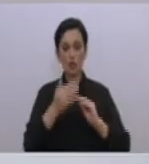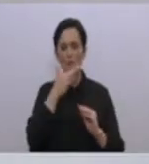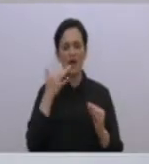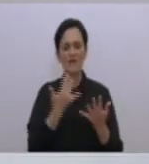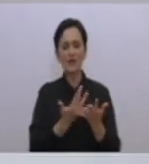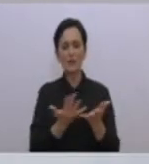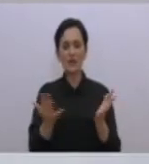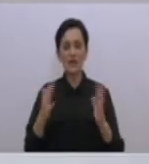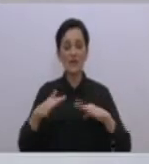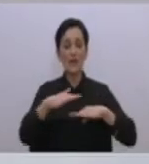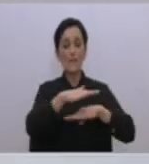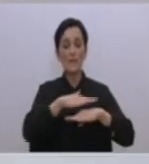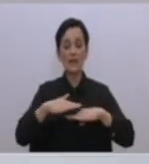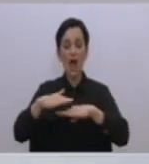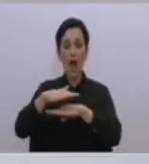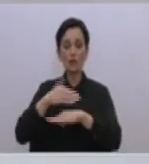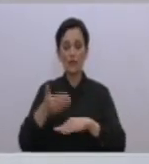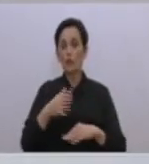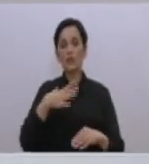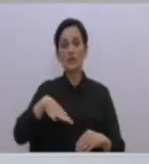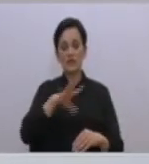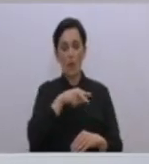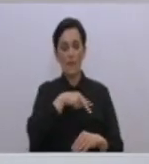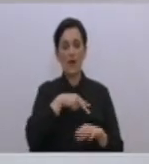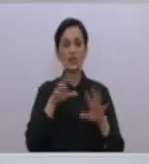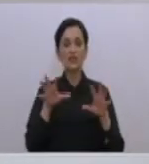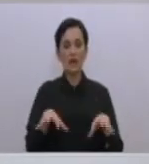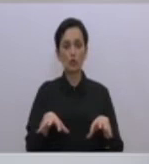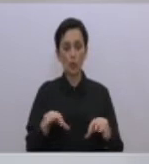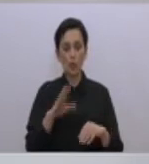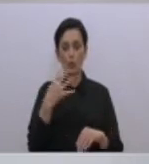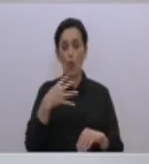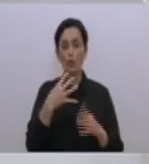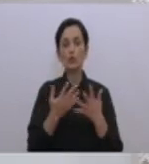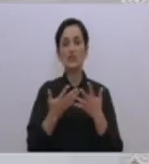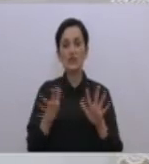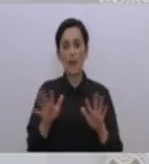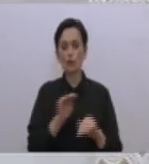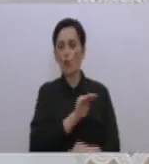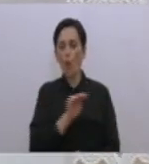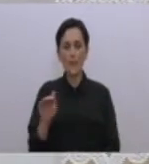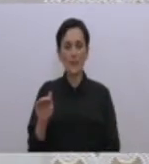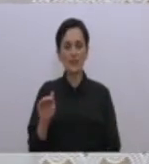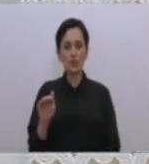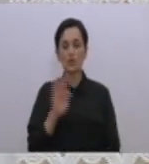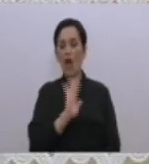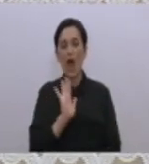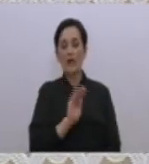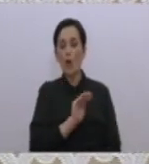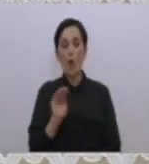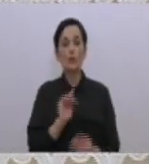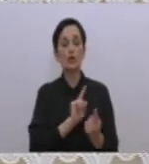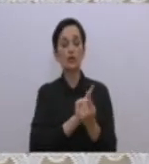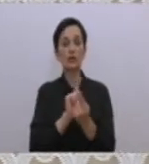mravalmkhrivi platformebis paglebshi shedga sakartvelos parlamentis tavshdomaris 40-e meti ofitsialuri da araofitsialuri